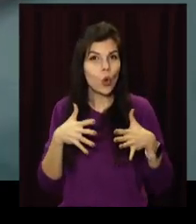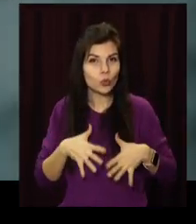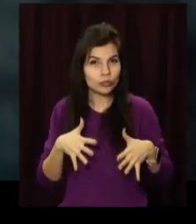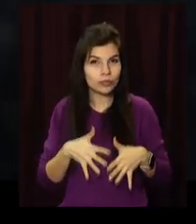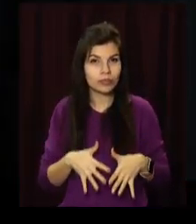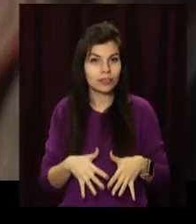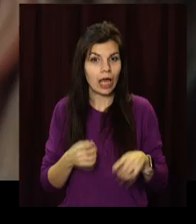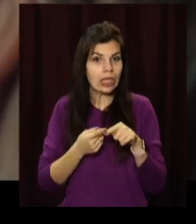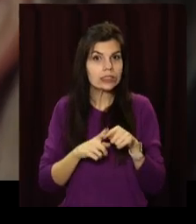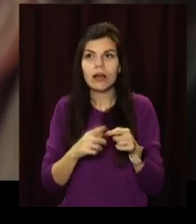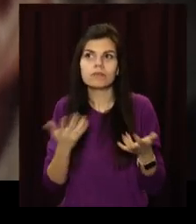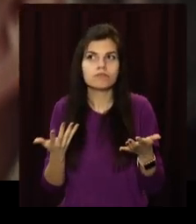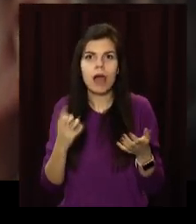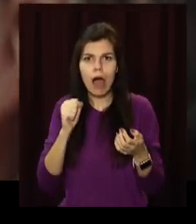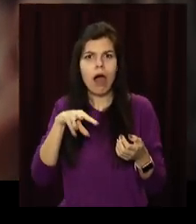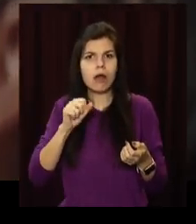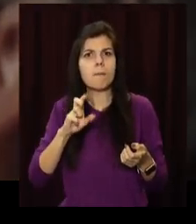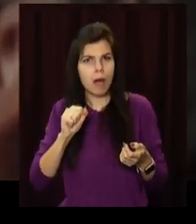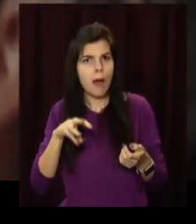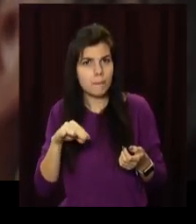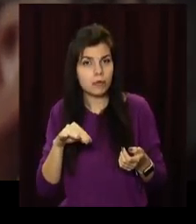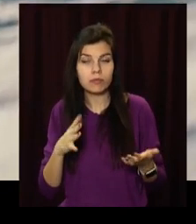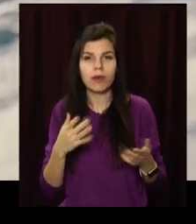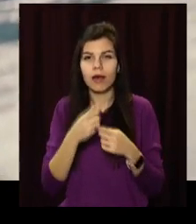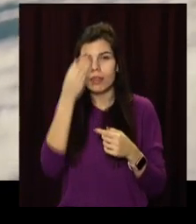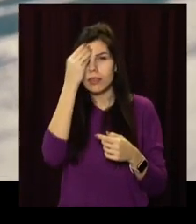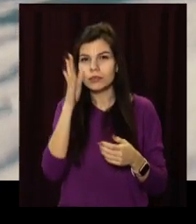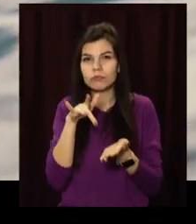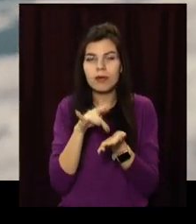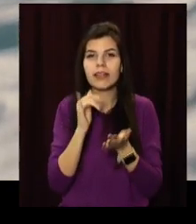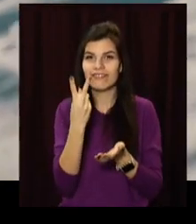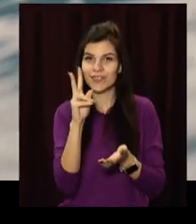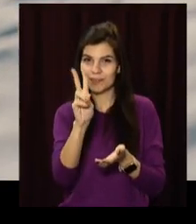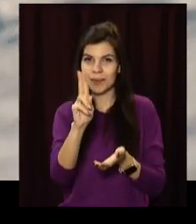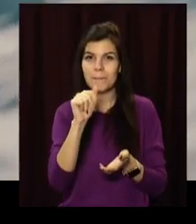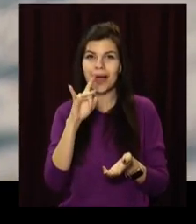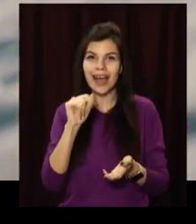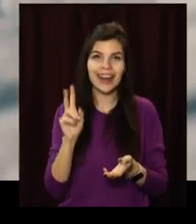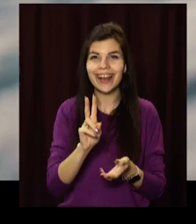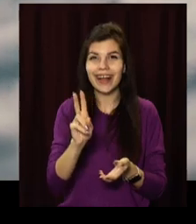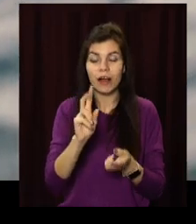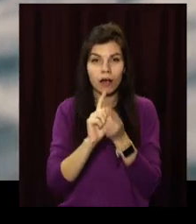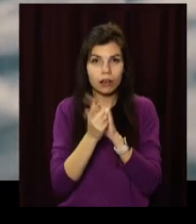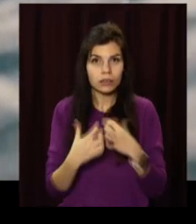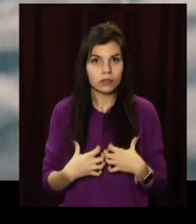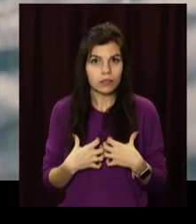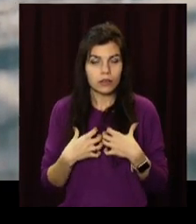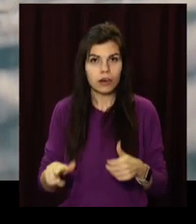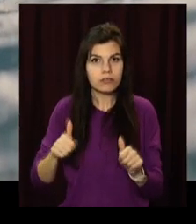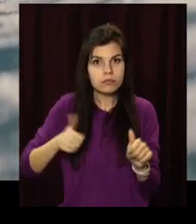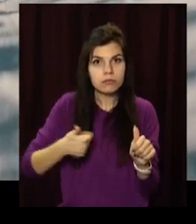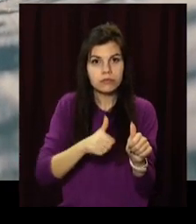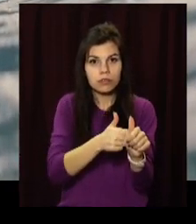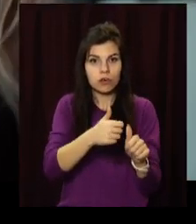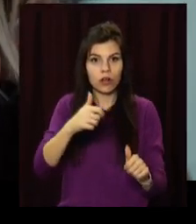з'ясовувала. Цього Різдва ми поїдемо у романтичну подорож до Грузії.